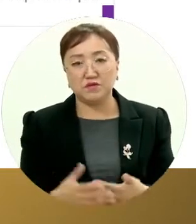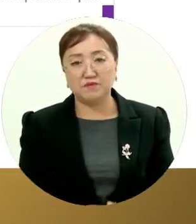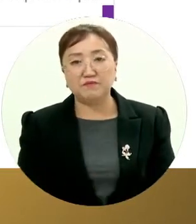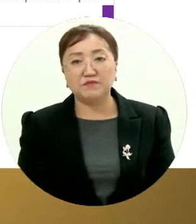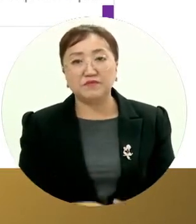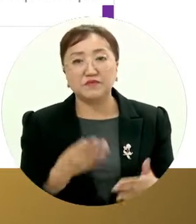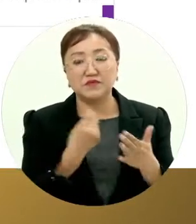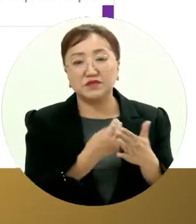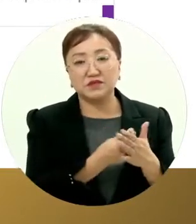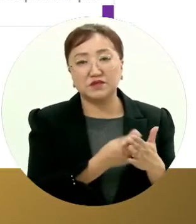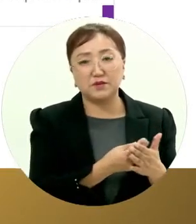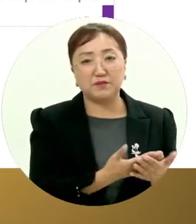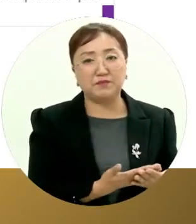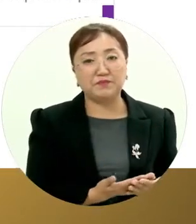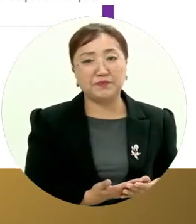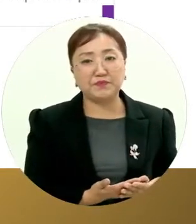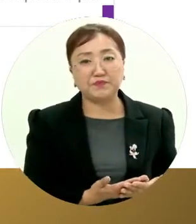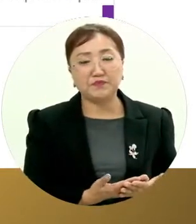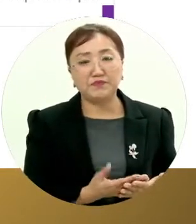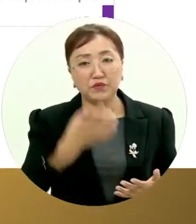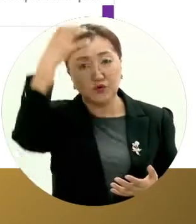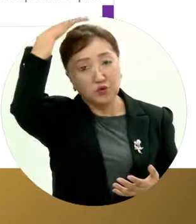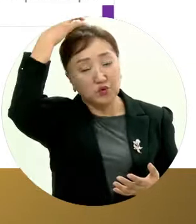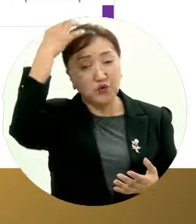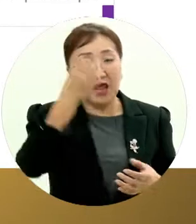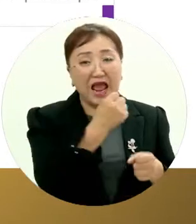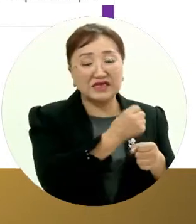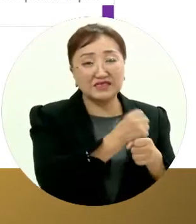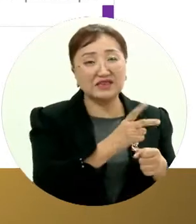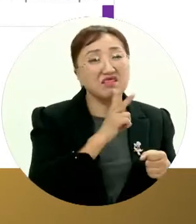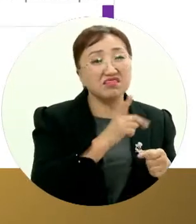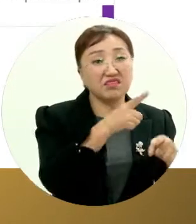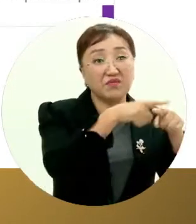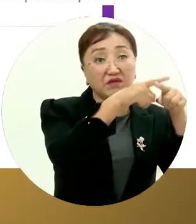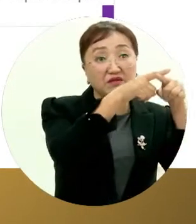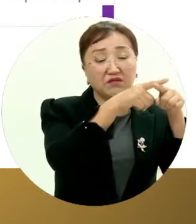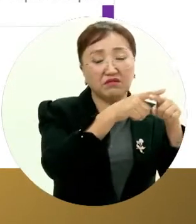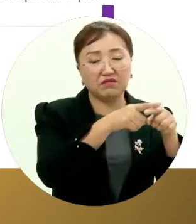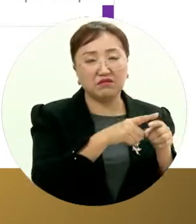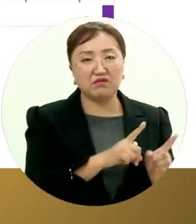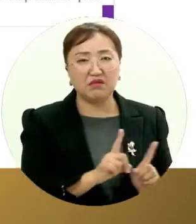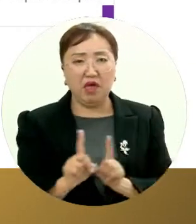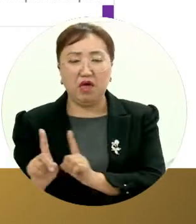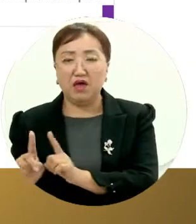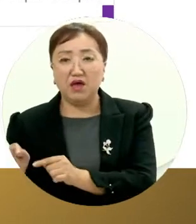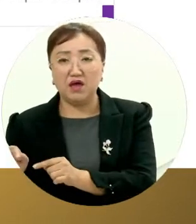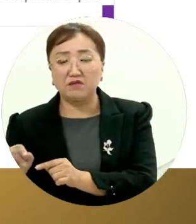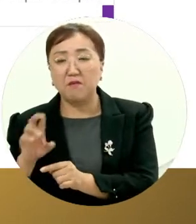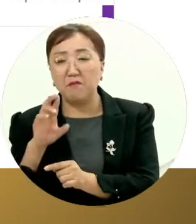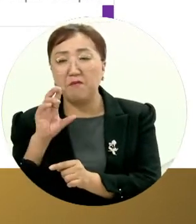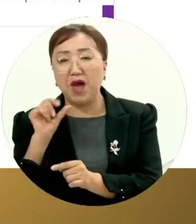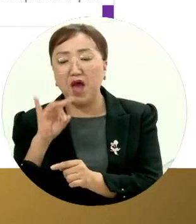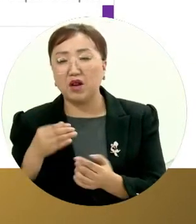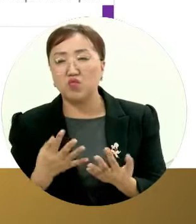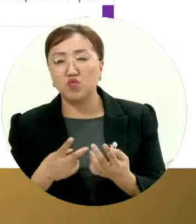өөр жишээ зардлаас үүдэлтэй инфляц дээр авахд төрийн албан хаагчдын цалин нэмэгдэхэд бас дагаад хүмүүс одоо